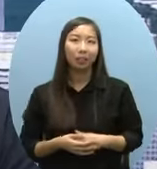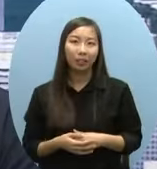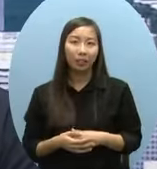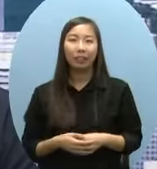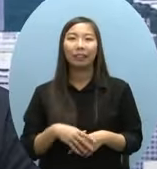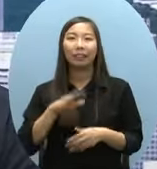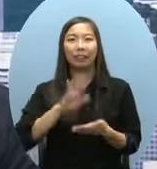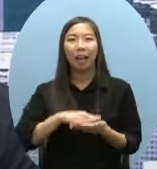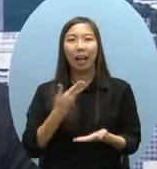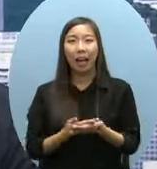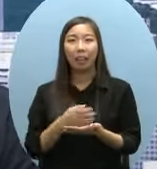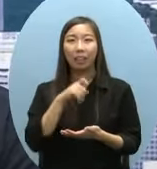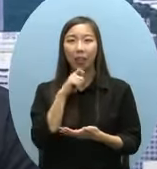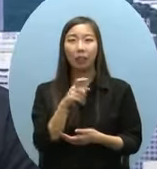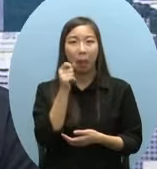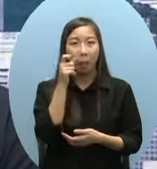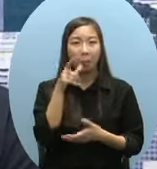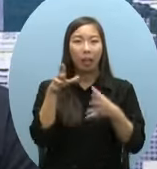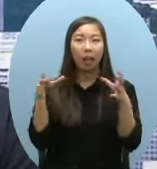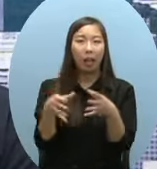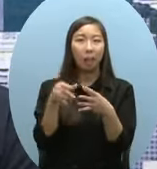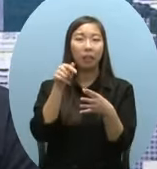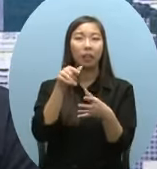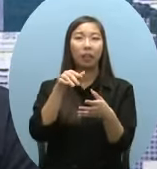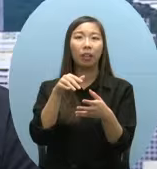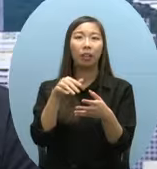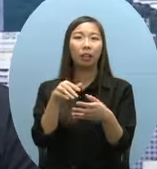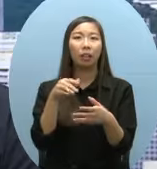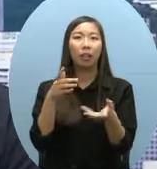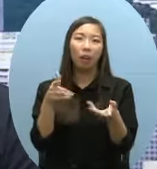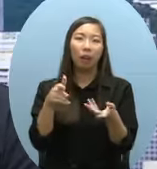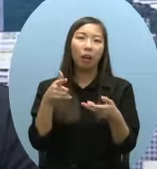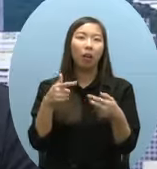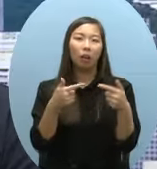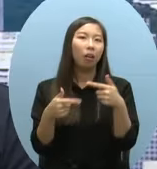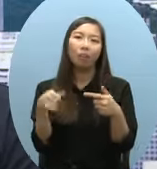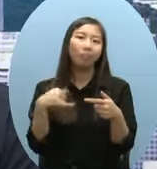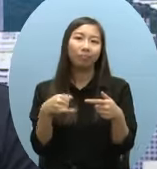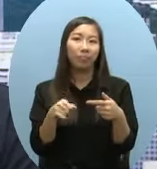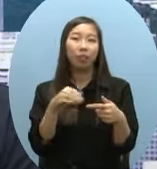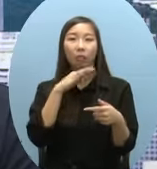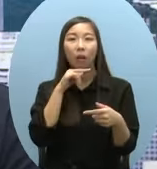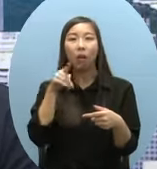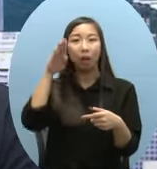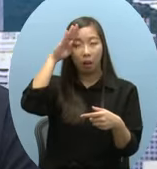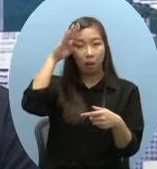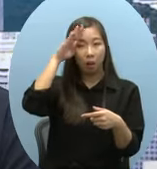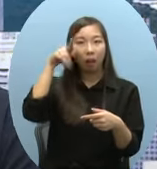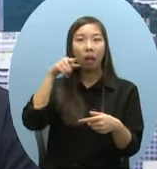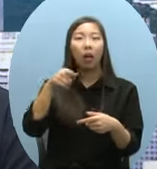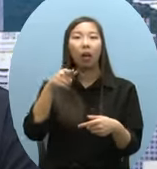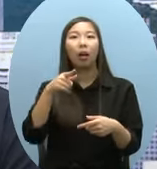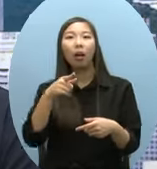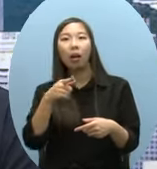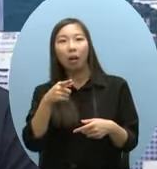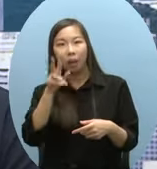頭先講咗，亦都有一類嘅聚集咧係可能咧係唔能夠進行嘅，就係當個執法人員喺平兩個